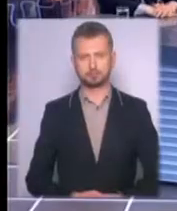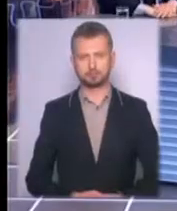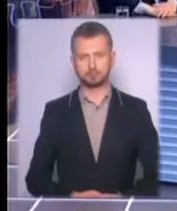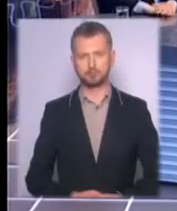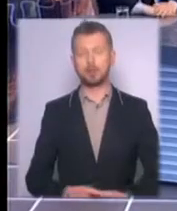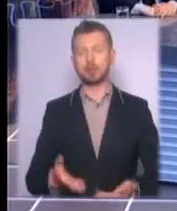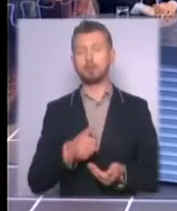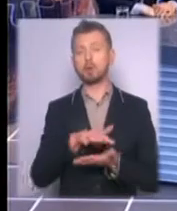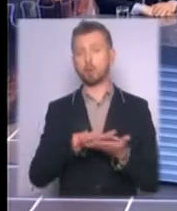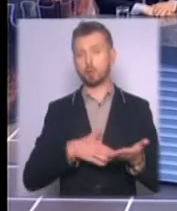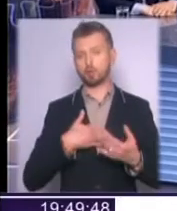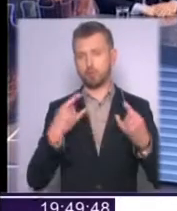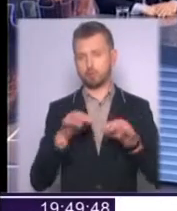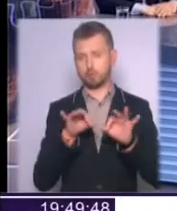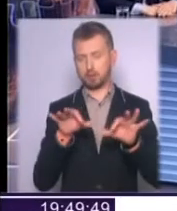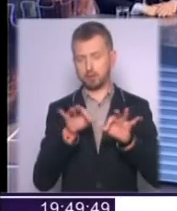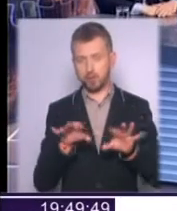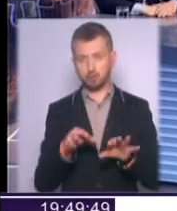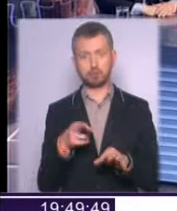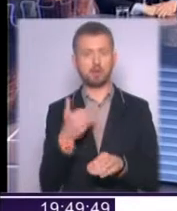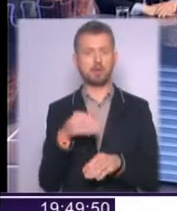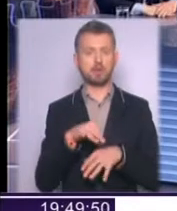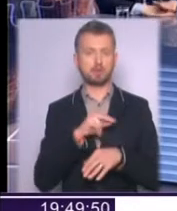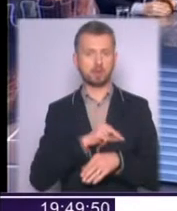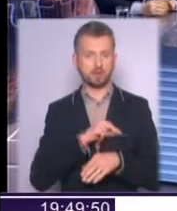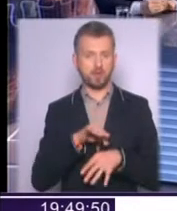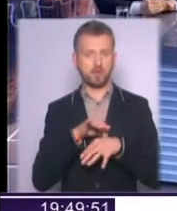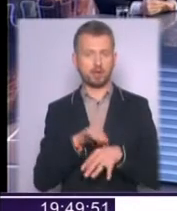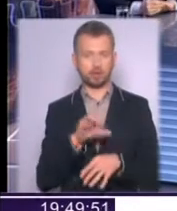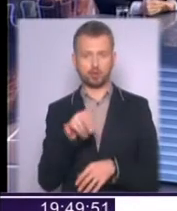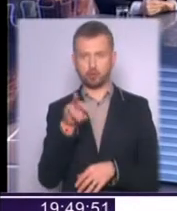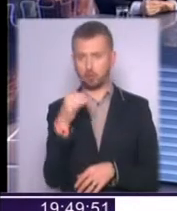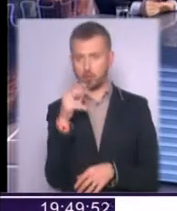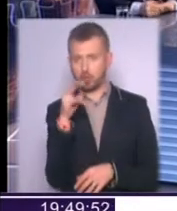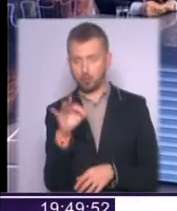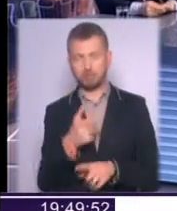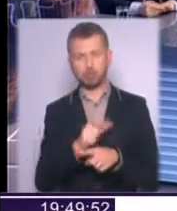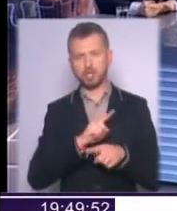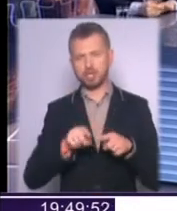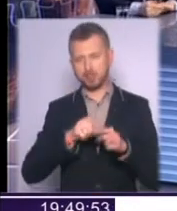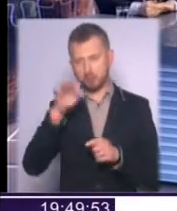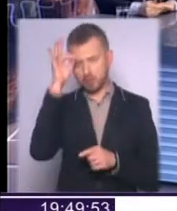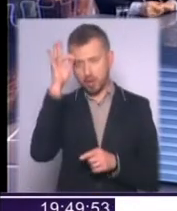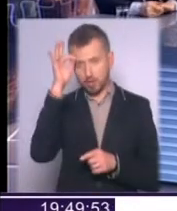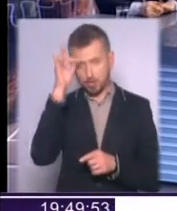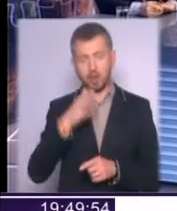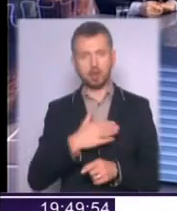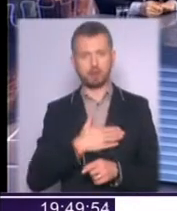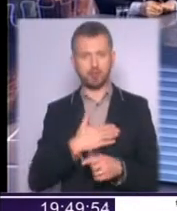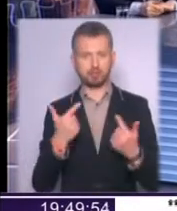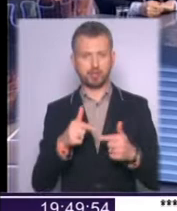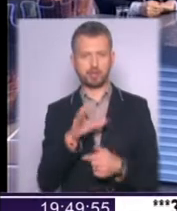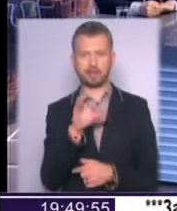Ми продовжуємо нашу передачу «Столиця». Нагадаю, для вас працює ведучий Сергій Дойко. Дуже коротко, дуже швидко, вірніше, нагадаю, що Сергій Каплін, народний депутат України,